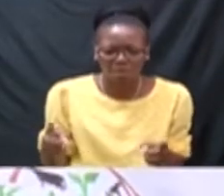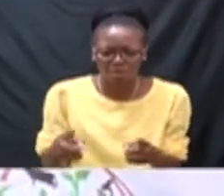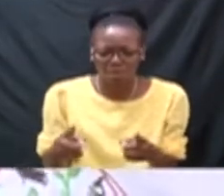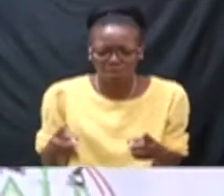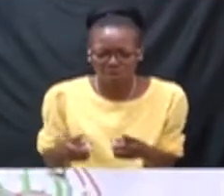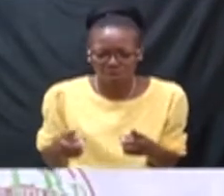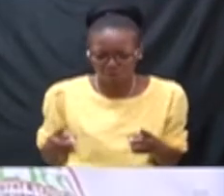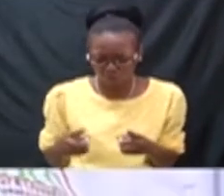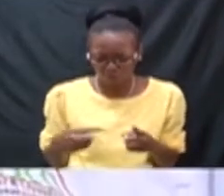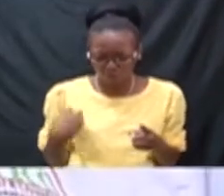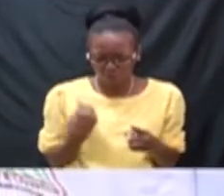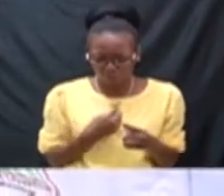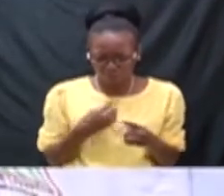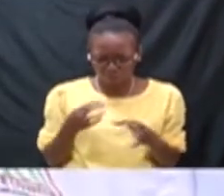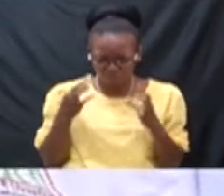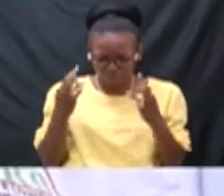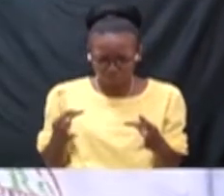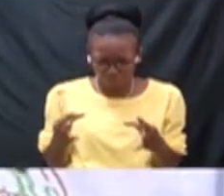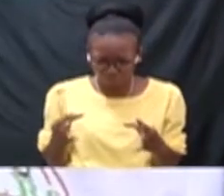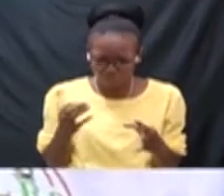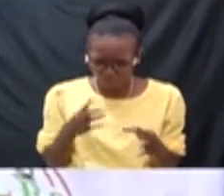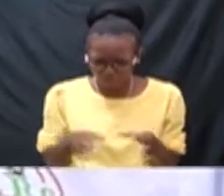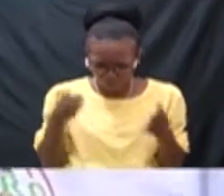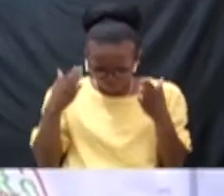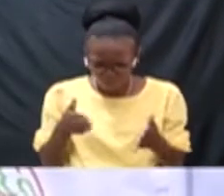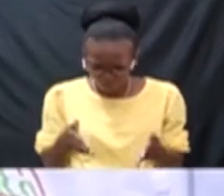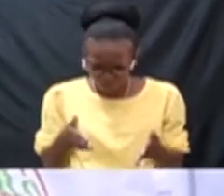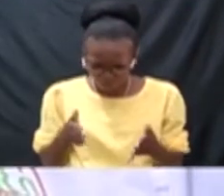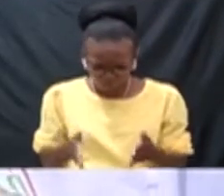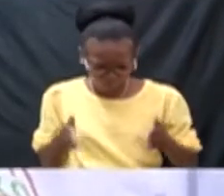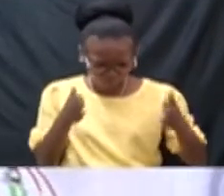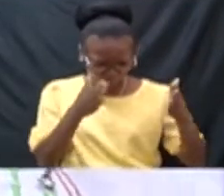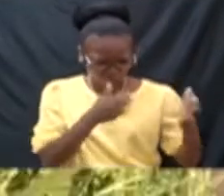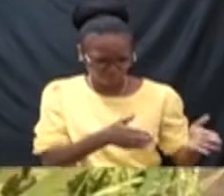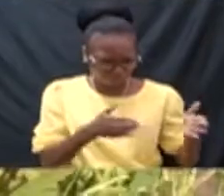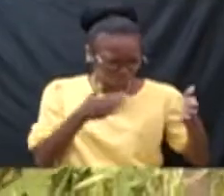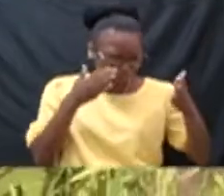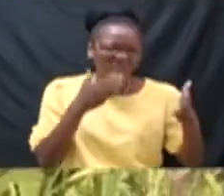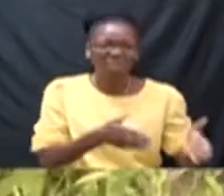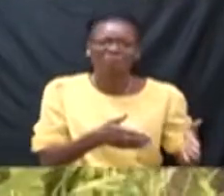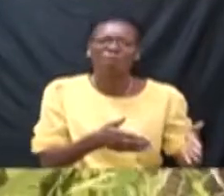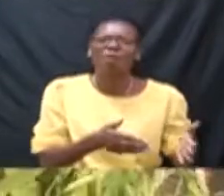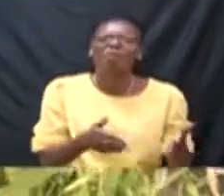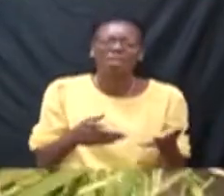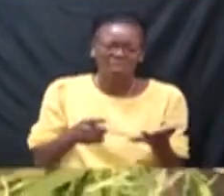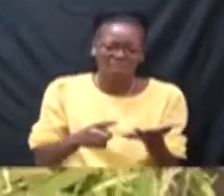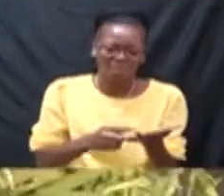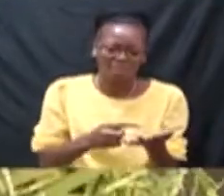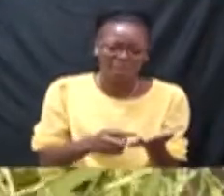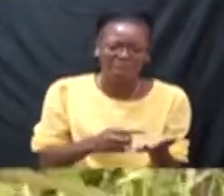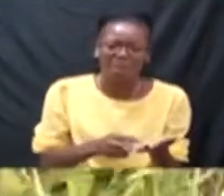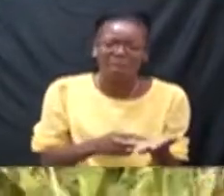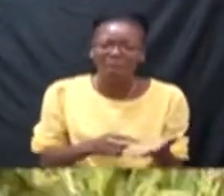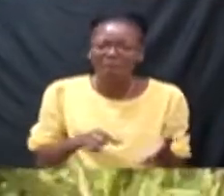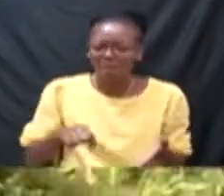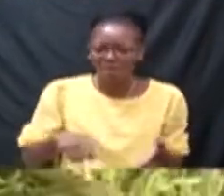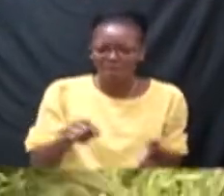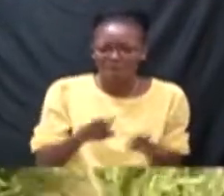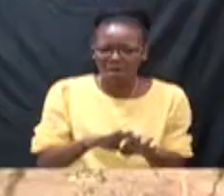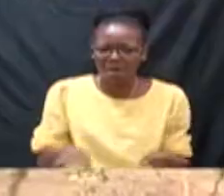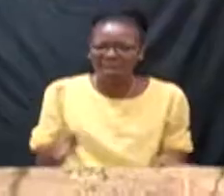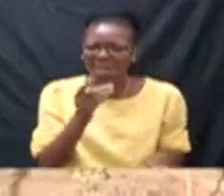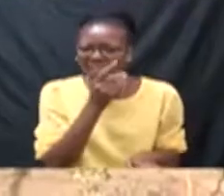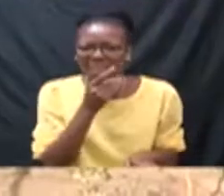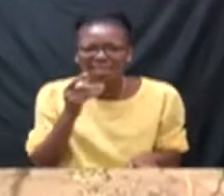kuenda nje ya irrigated schemes ili kupromote rainfed rice. Mpunga huu unaopandwa mahali